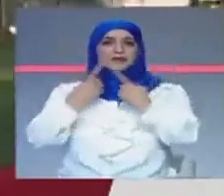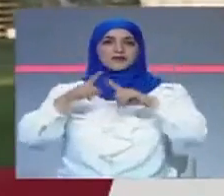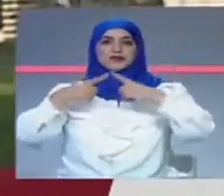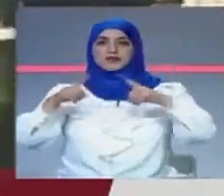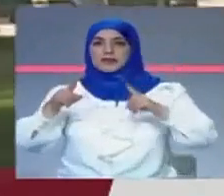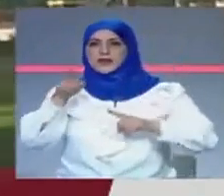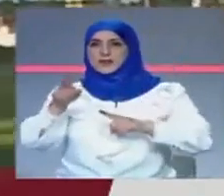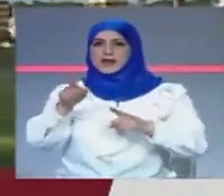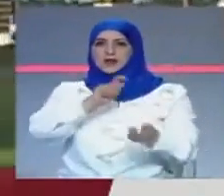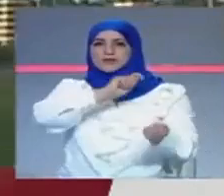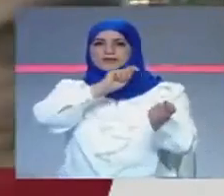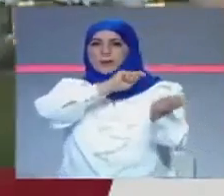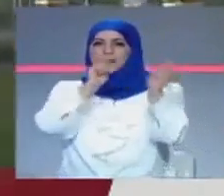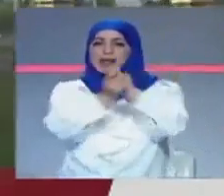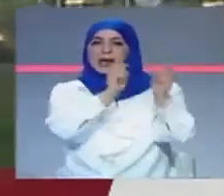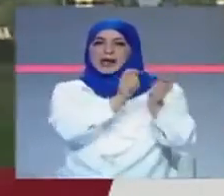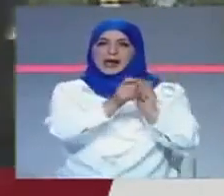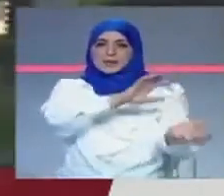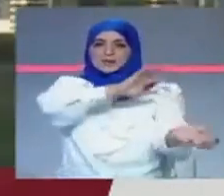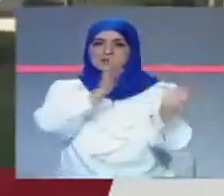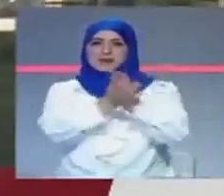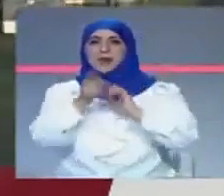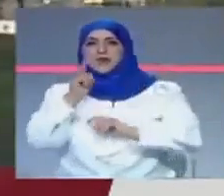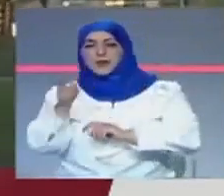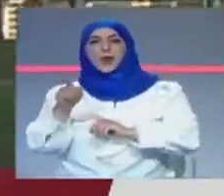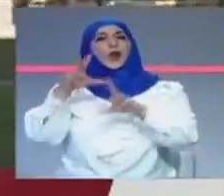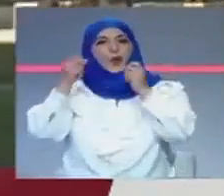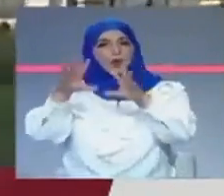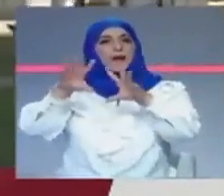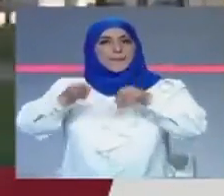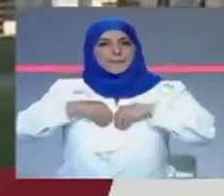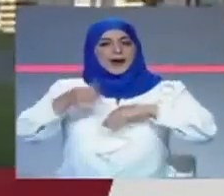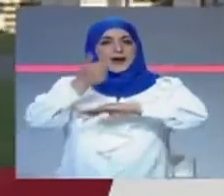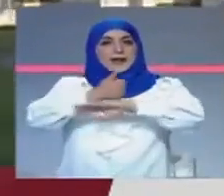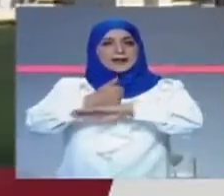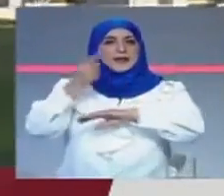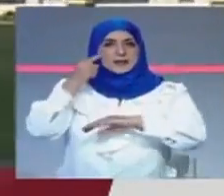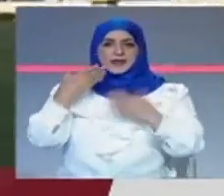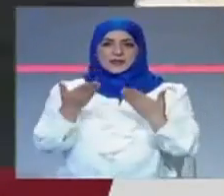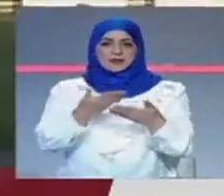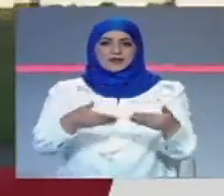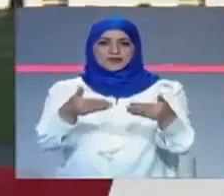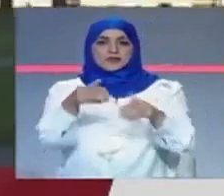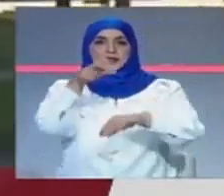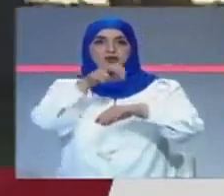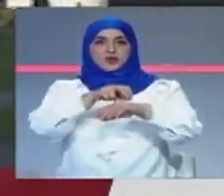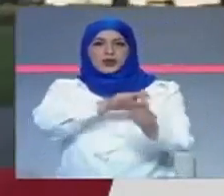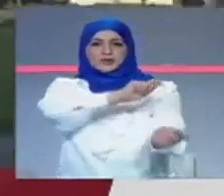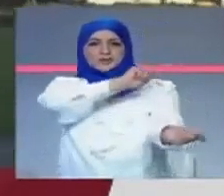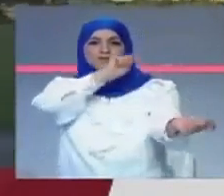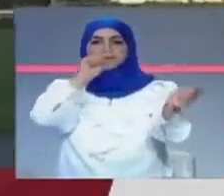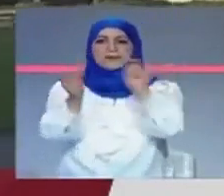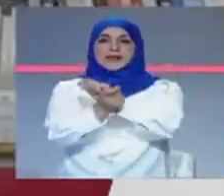يعتبره انقلابا وبين من يراه تصحيح مسار ضروريا بدا واضحا ان الجمهوريه دخلت مرحله